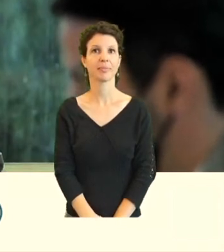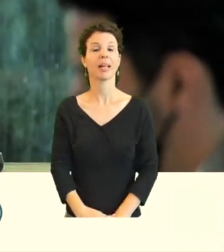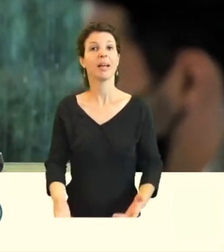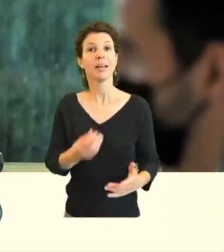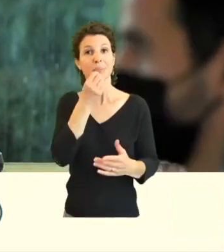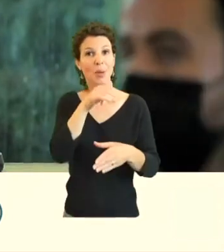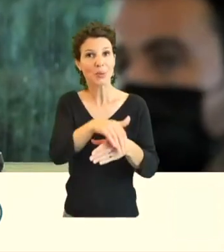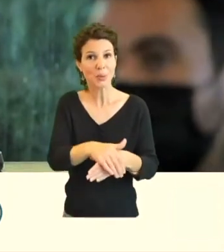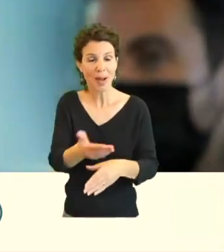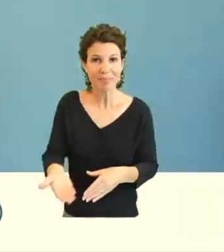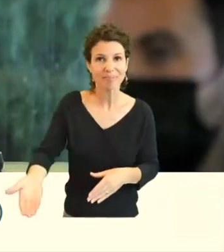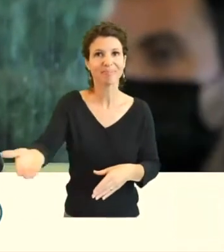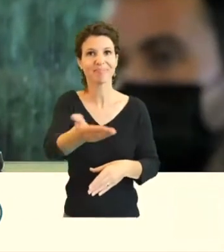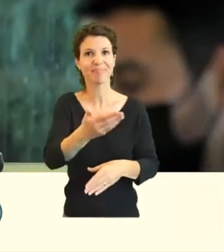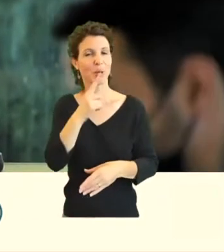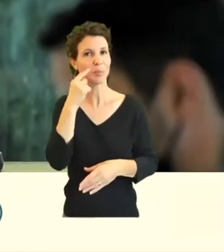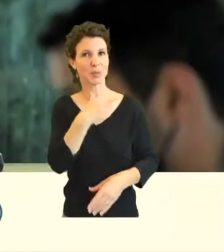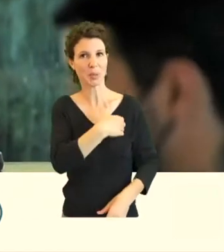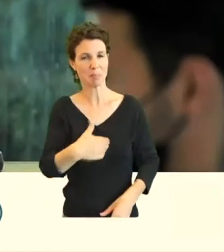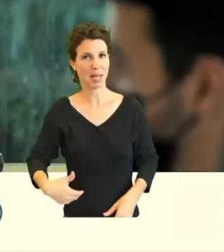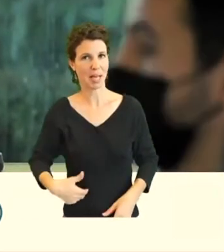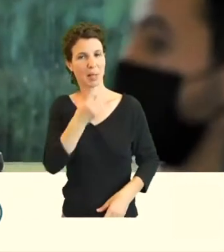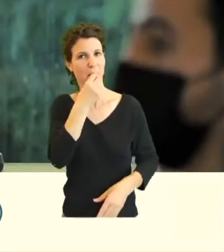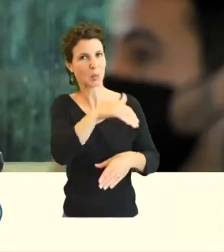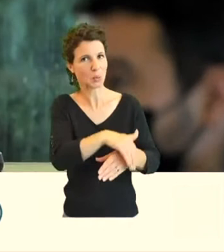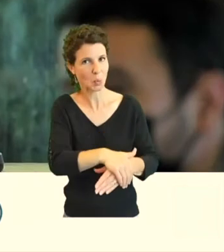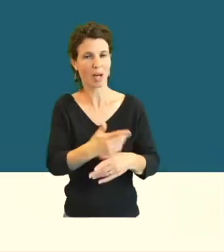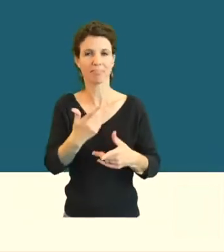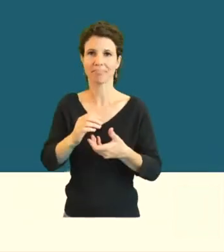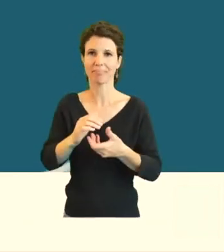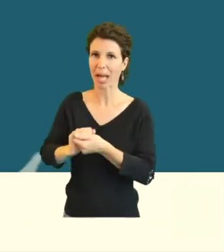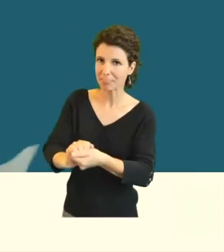Bonsoir à tous. Bonsoir, monsieur le maire. Bonsoir, mes chers amis.